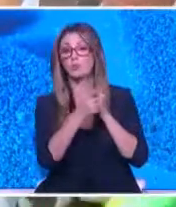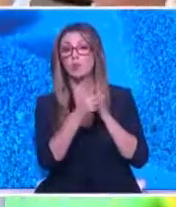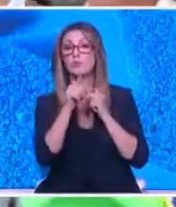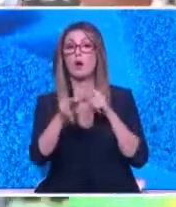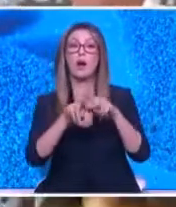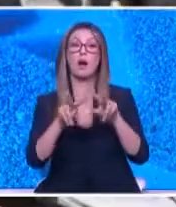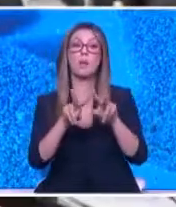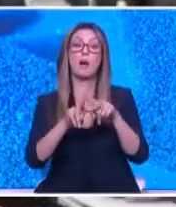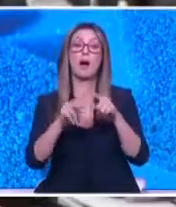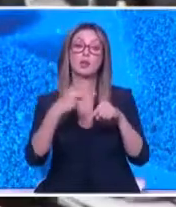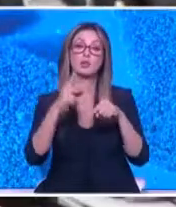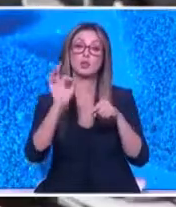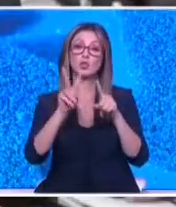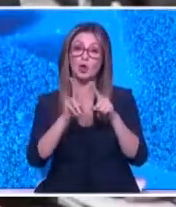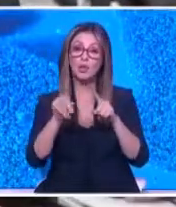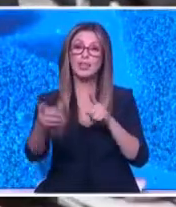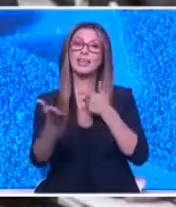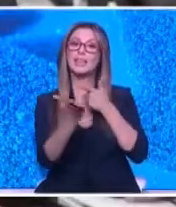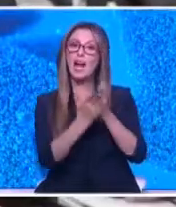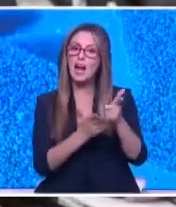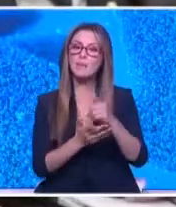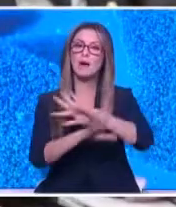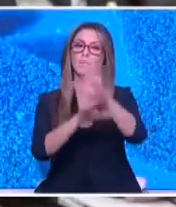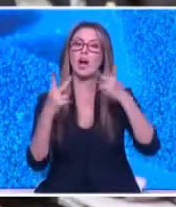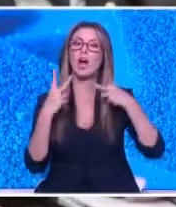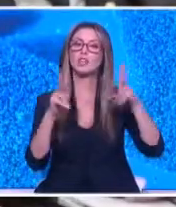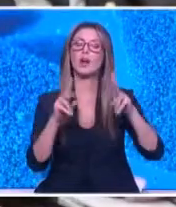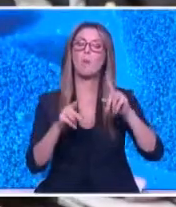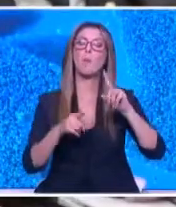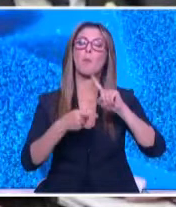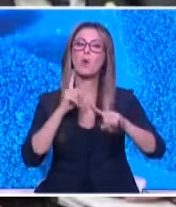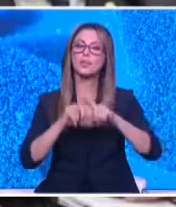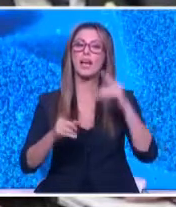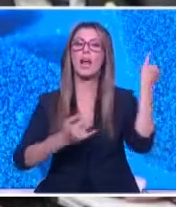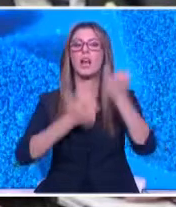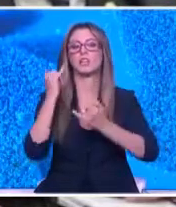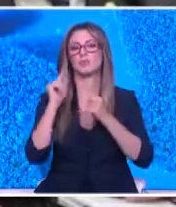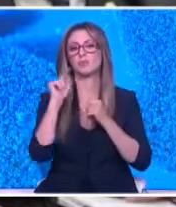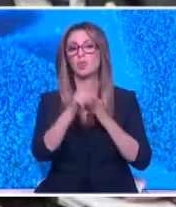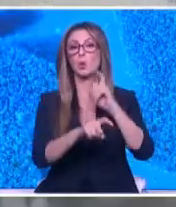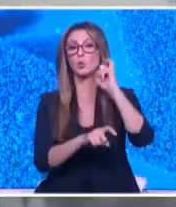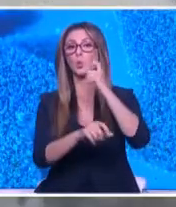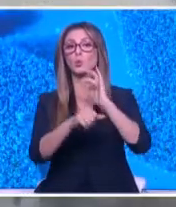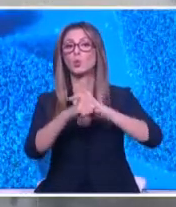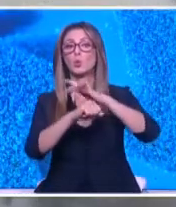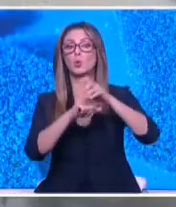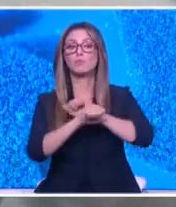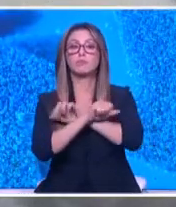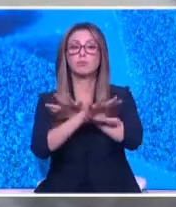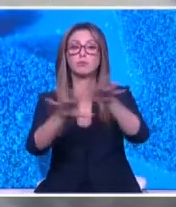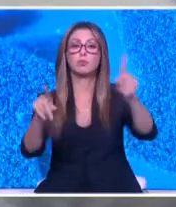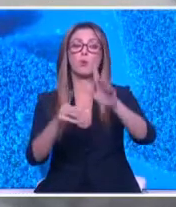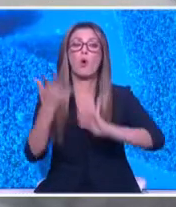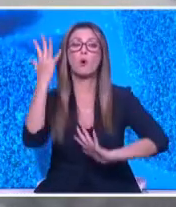Amazonların tarıma ve madenciliğe açılmasını teşvik eden politikalarıyla eleştirilerin hedefindeydi. 9 ülkeye yayılan Amazon